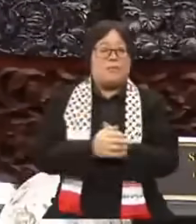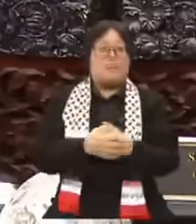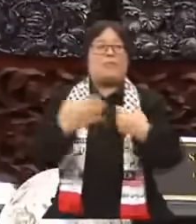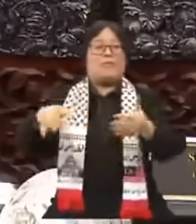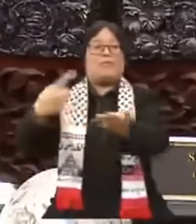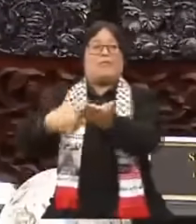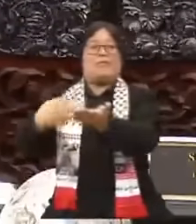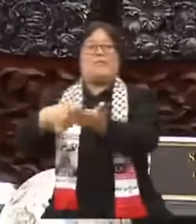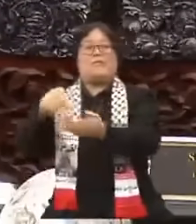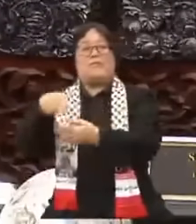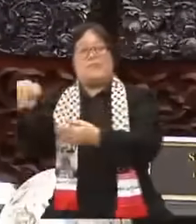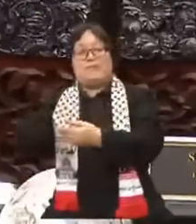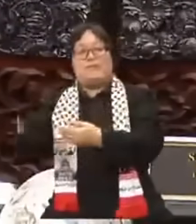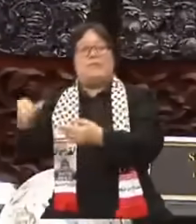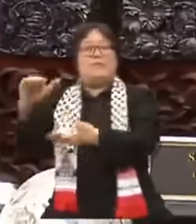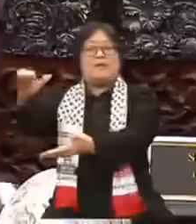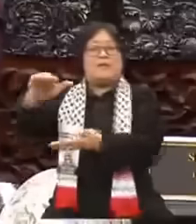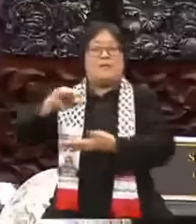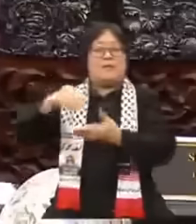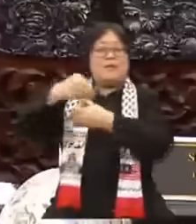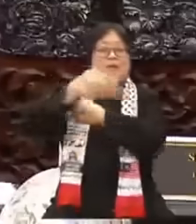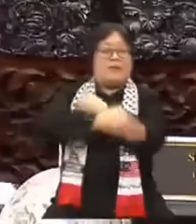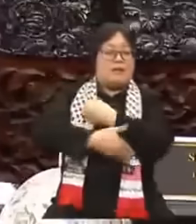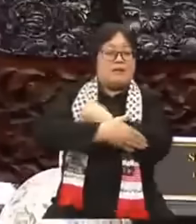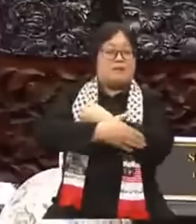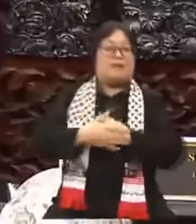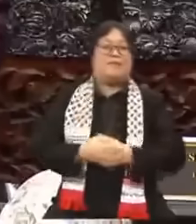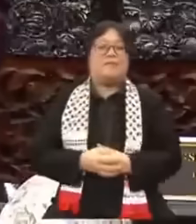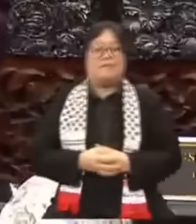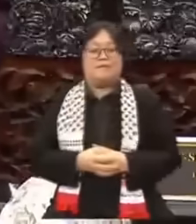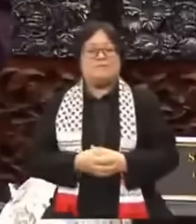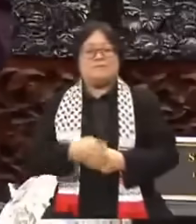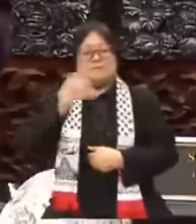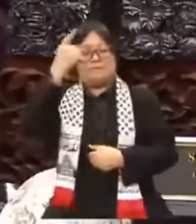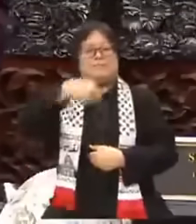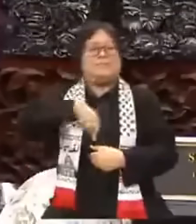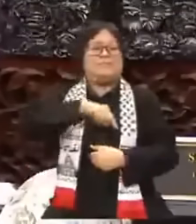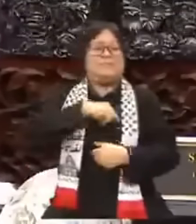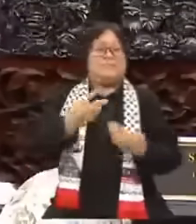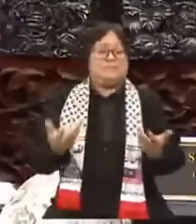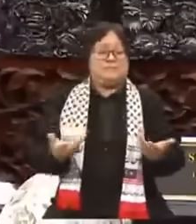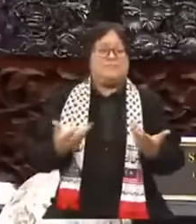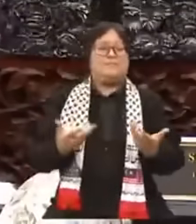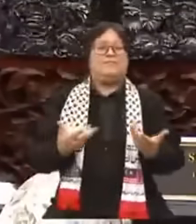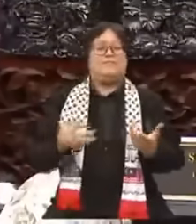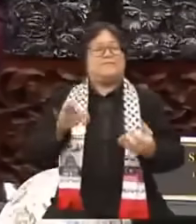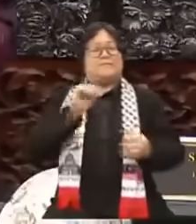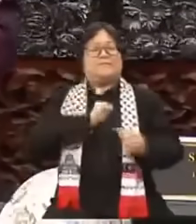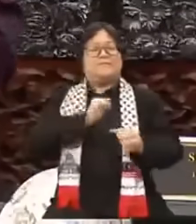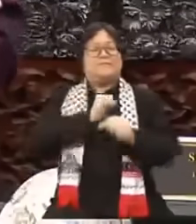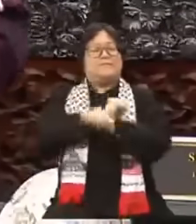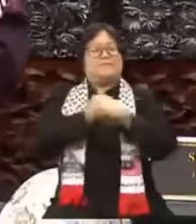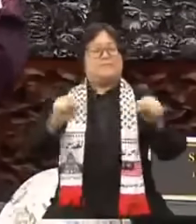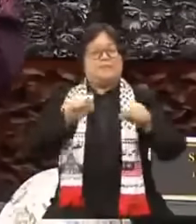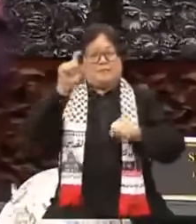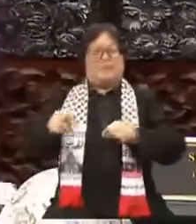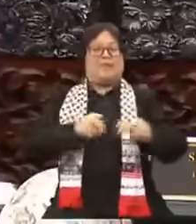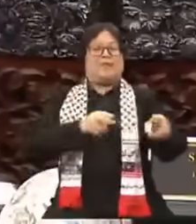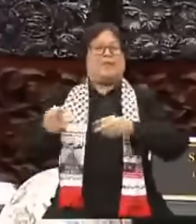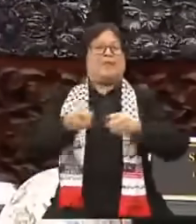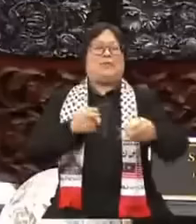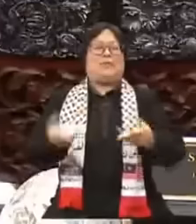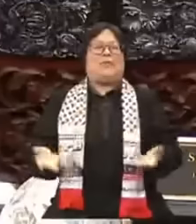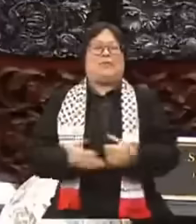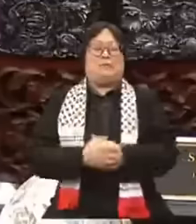berunding misalnya untuk supply daripada luar untuk kita Aa self-sufficient itu jadi kita kena berusahalah Tak